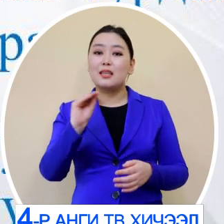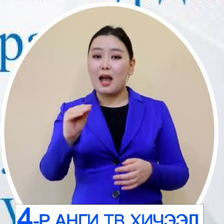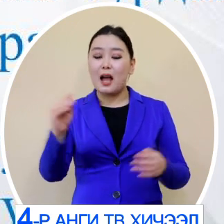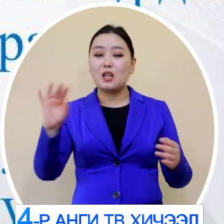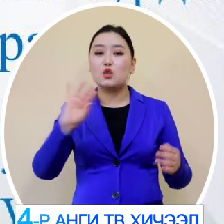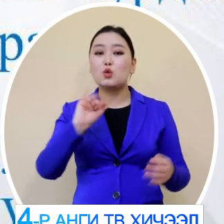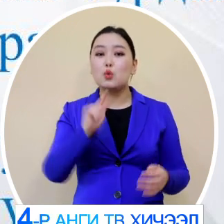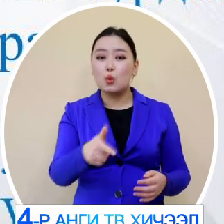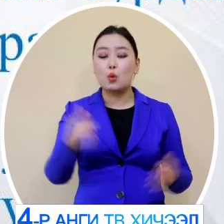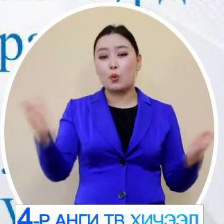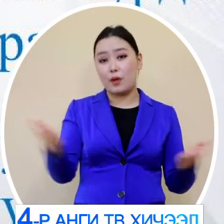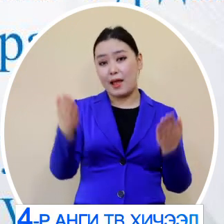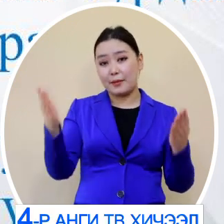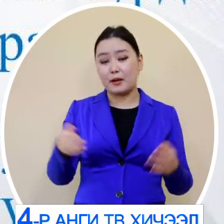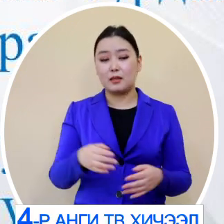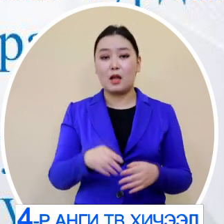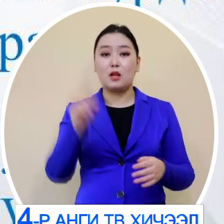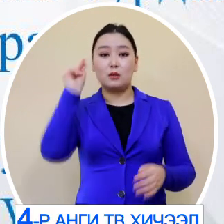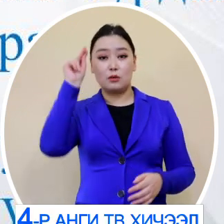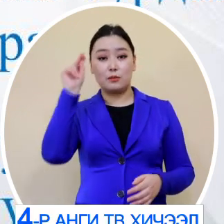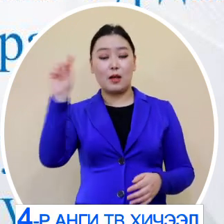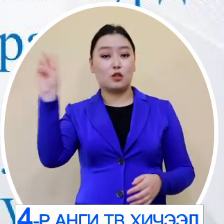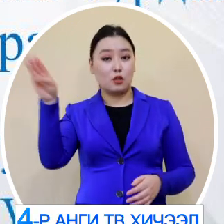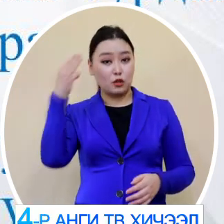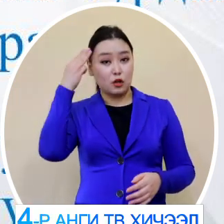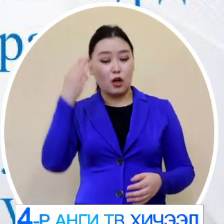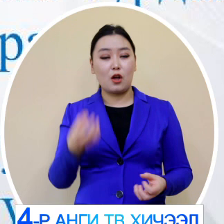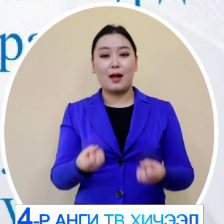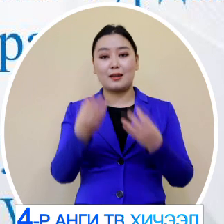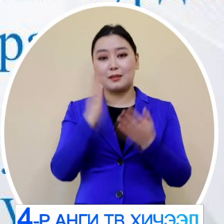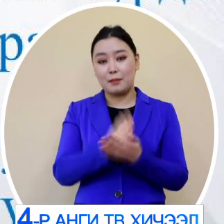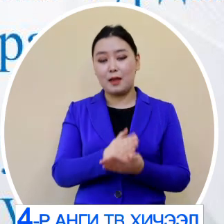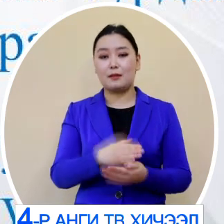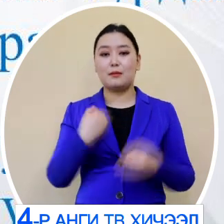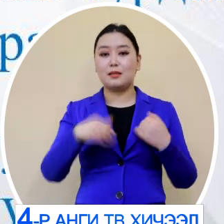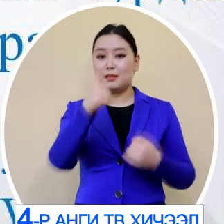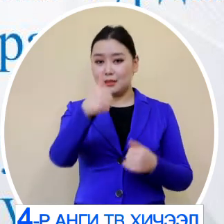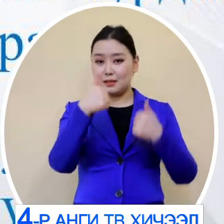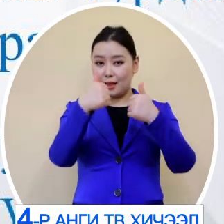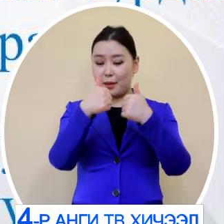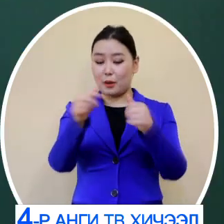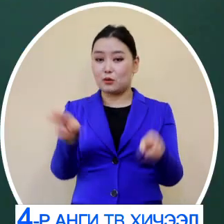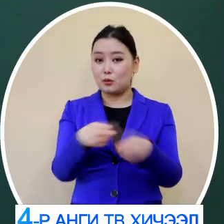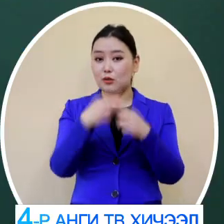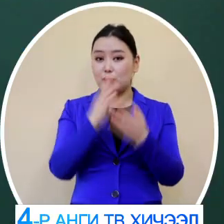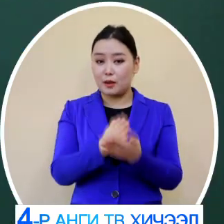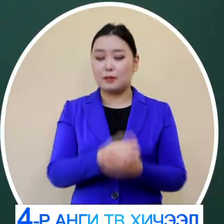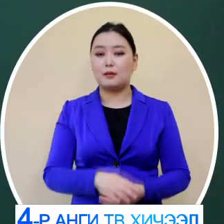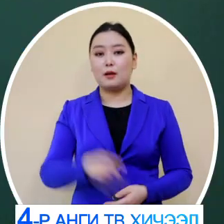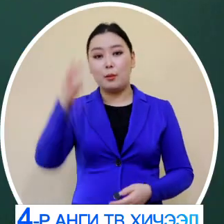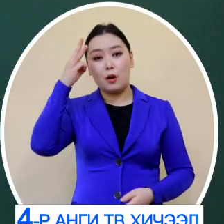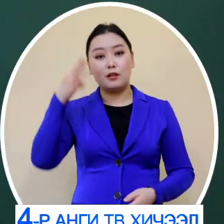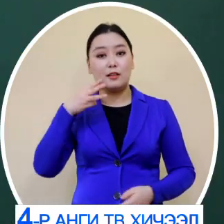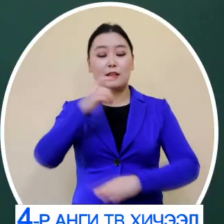юуг урайлах вэ гэдгийг энэ сурагч маань маш товч тодорхой сайн гаргаж чаджээ гэж өгшнөөлж байна. За монгол